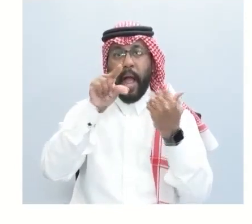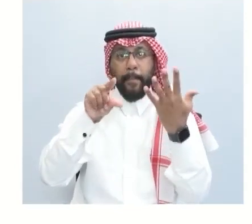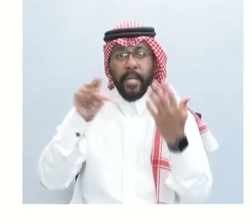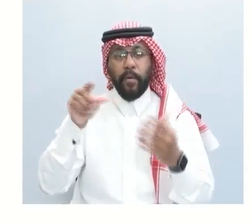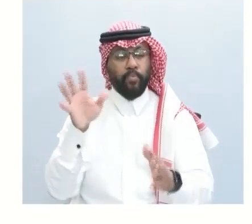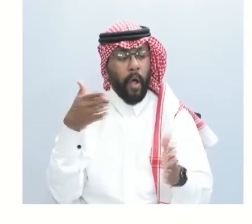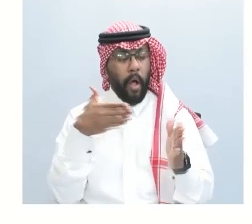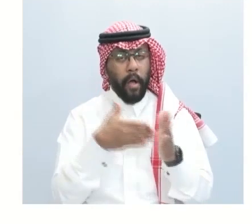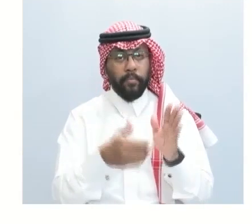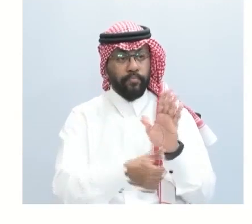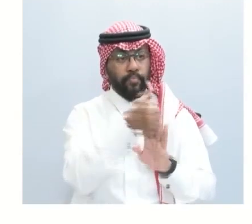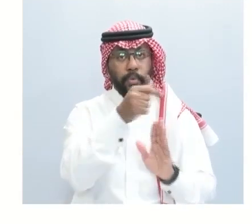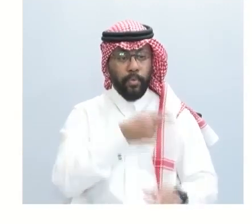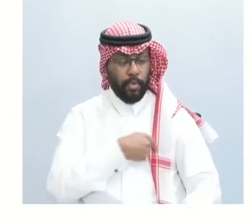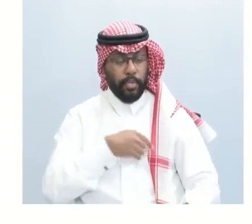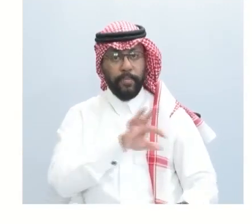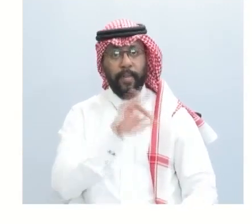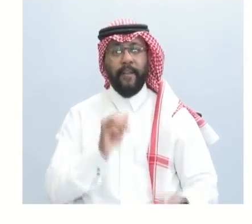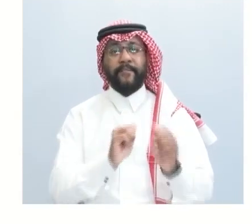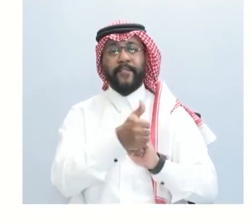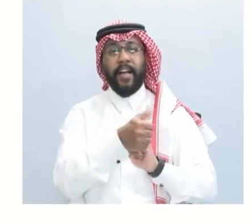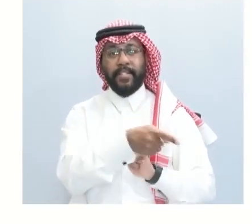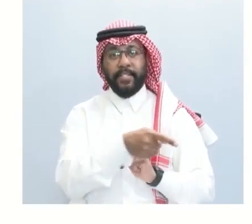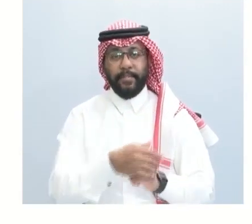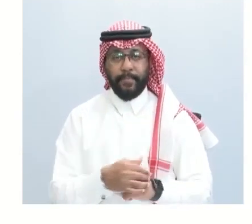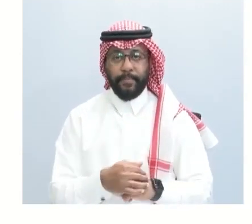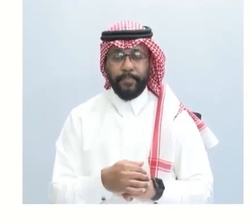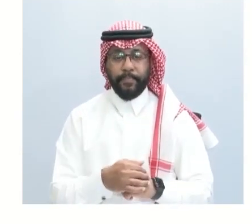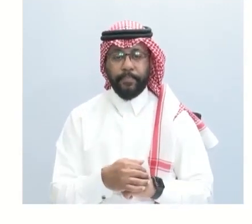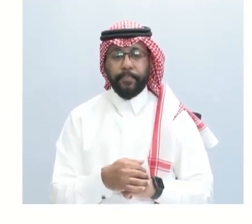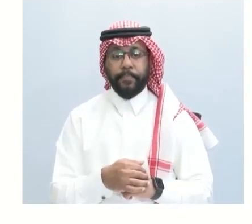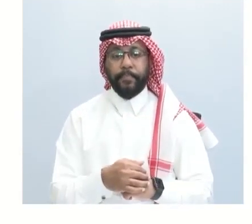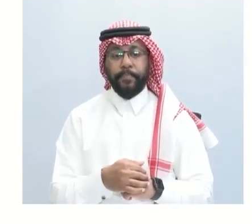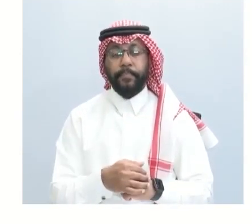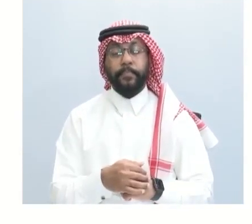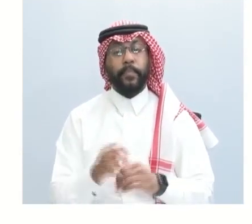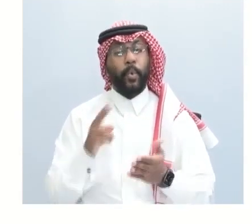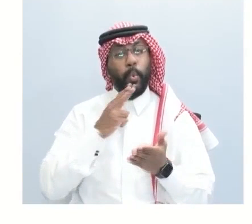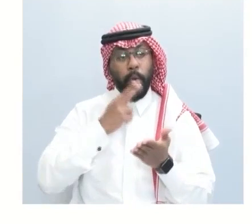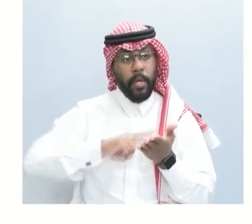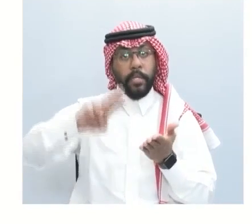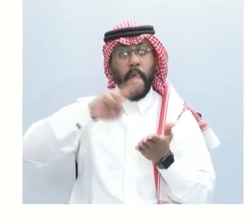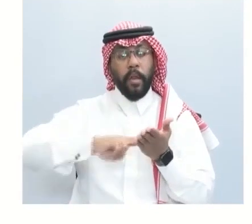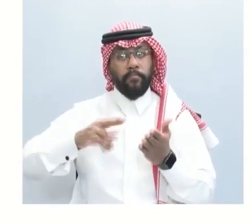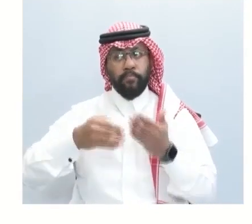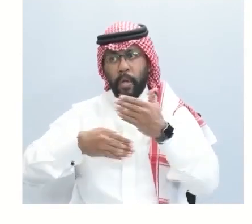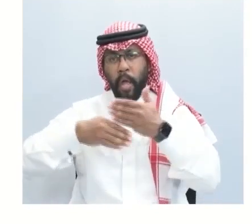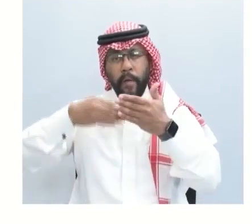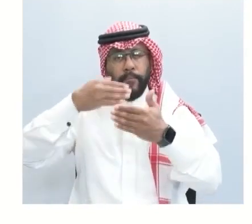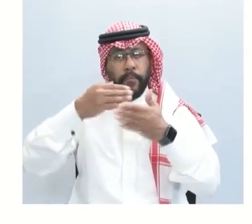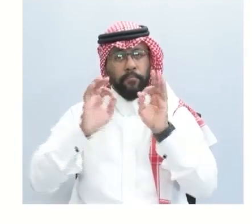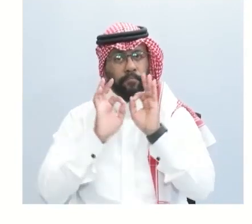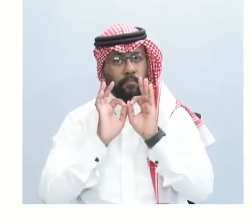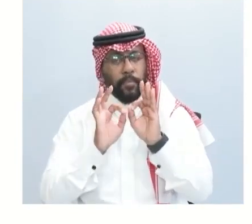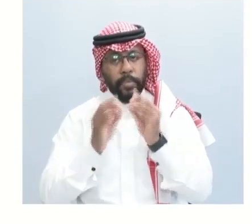الاسم ثم ستذكر الموضوع ثم ستذكر المجال طبعا لاحظ هنا المجال بناء الرساله بناء الرساله